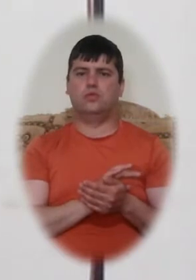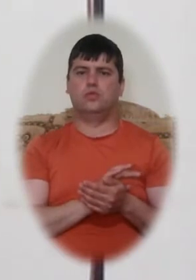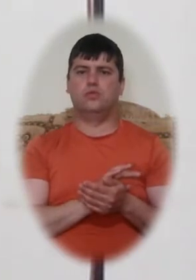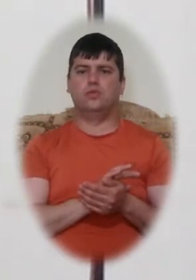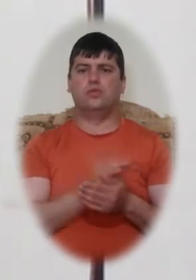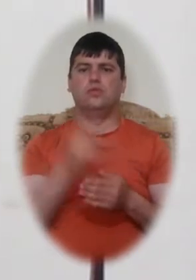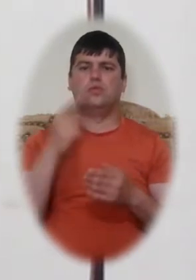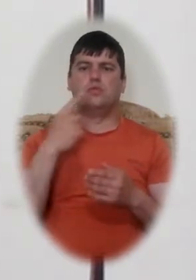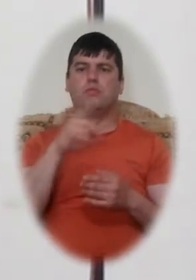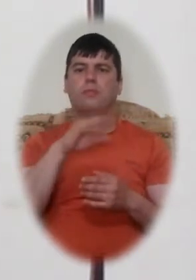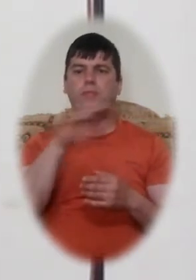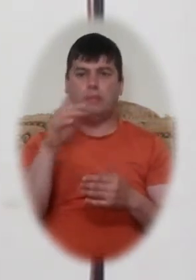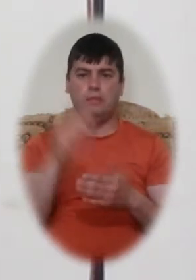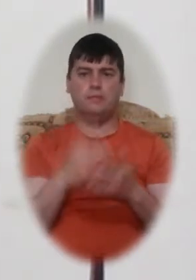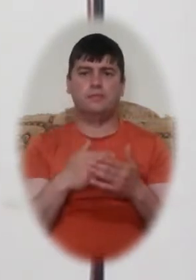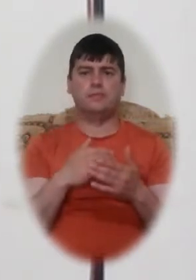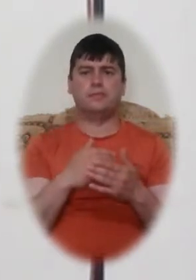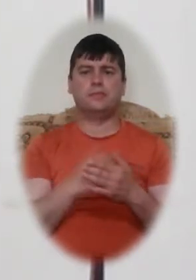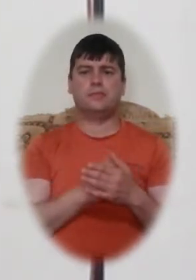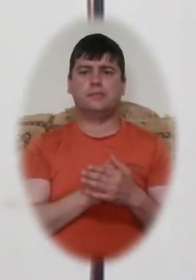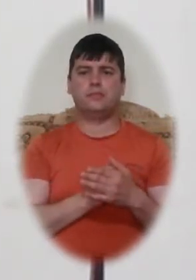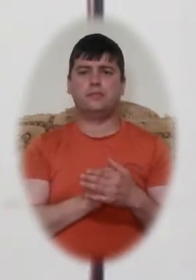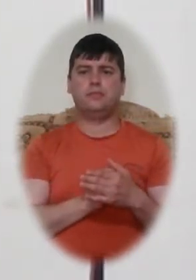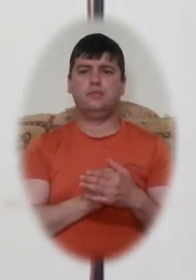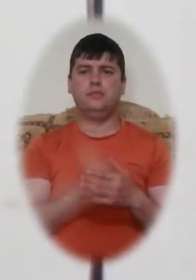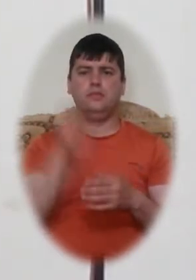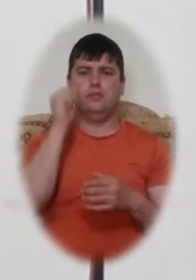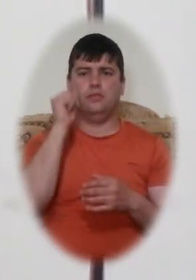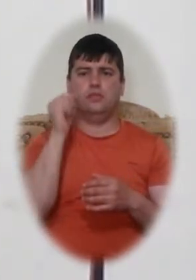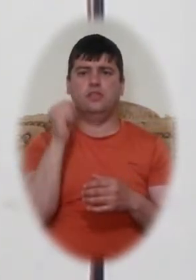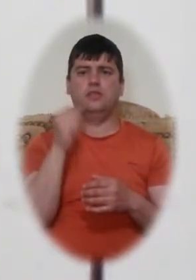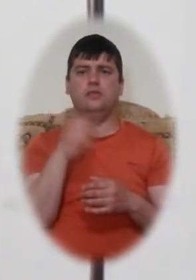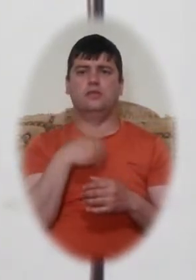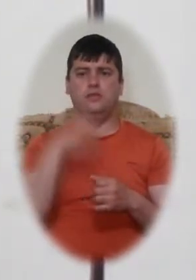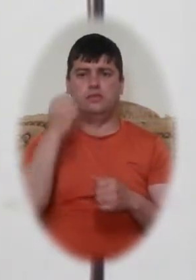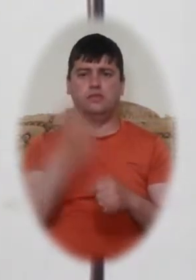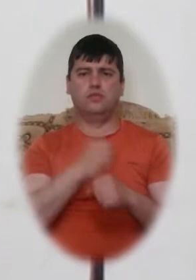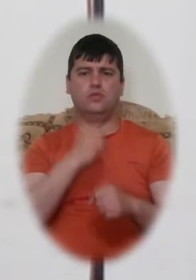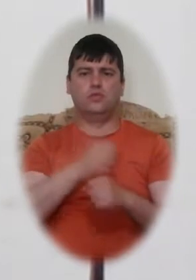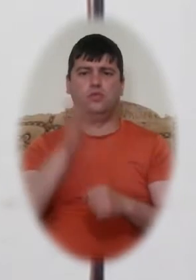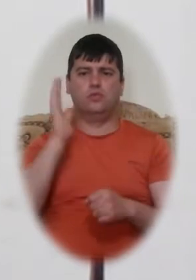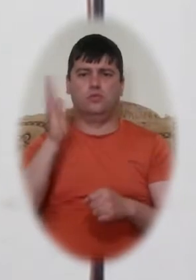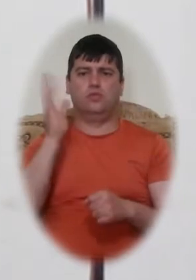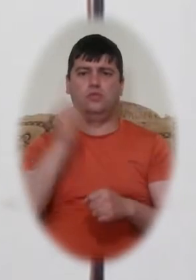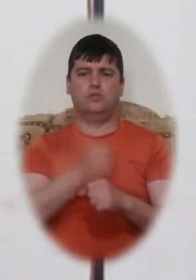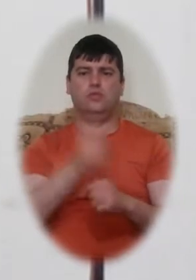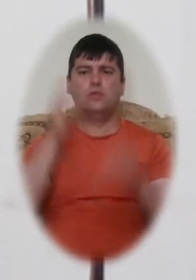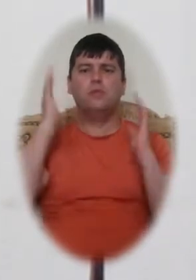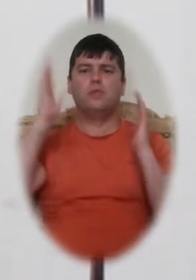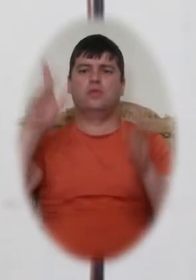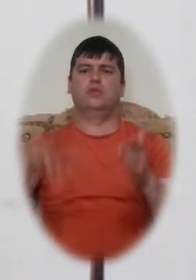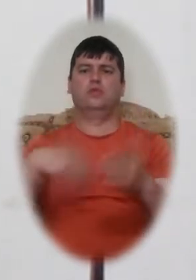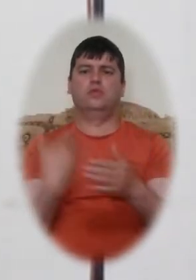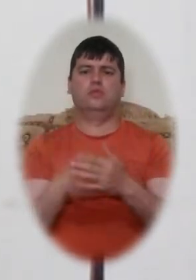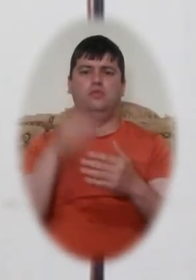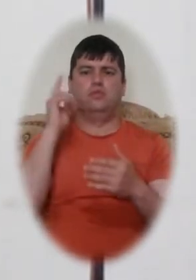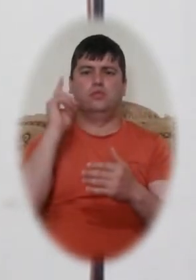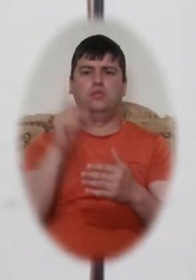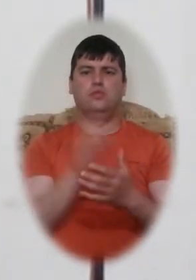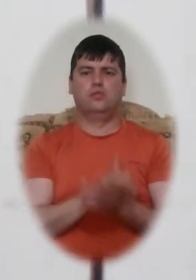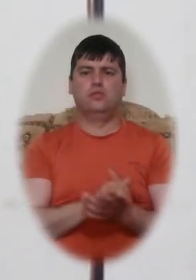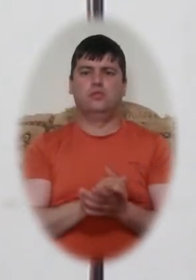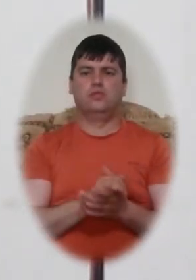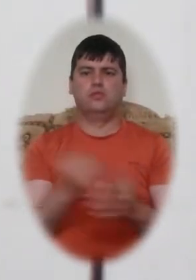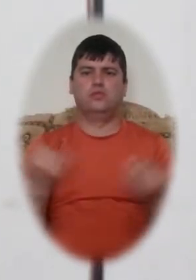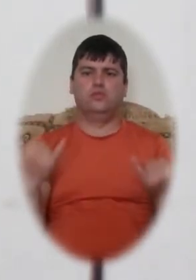Եվ մնացած պարագաները պարեկամներ աստված գործելու է և գործում է։